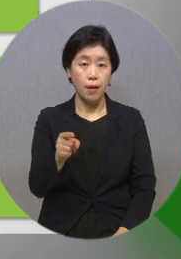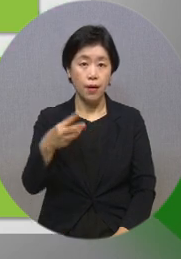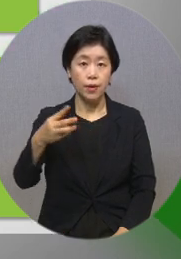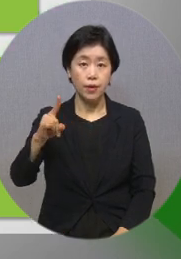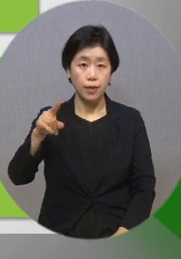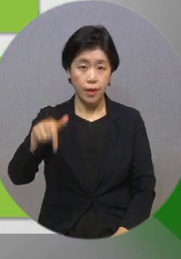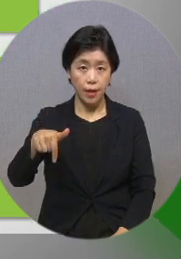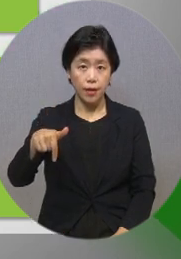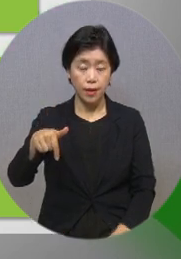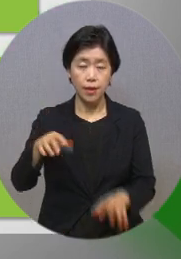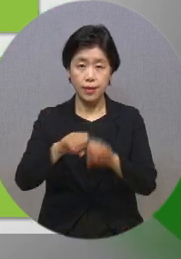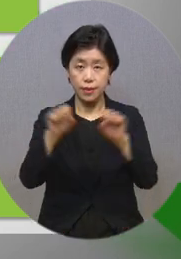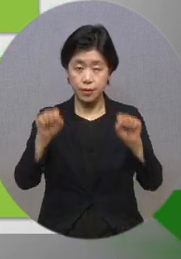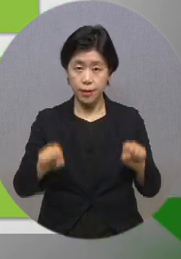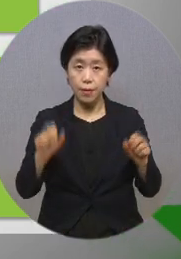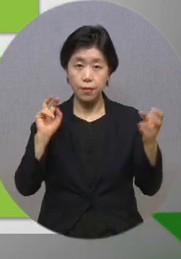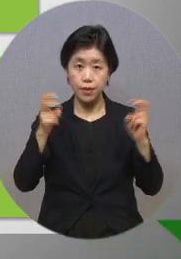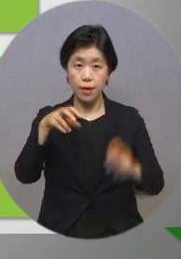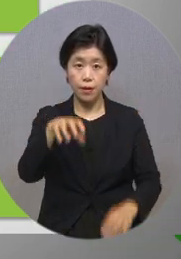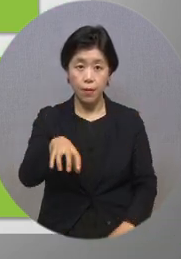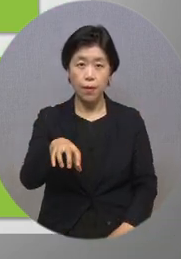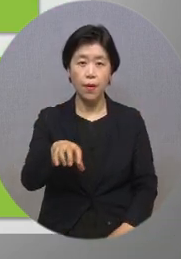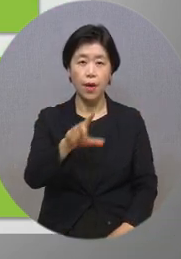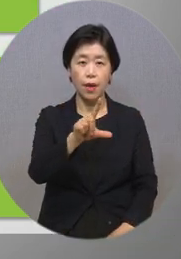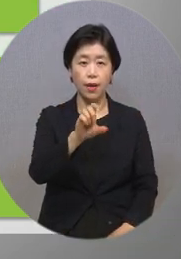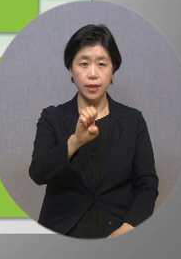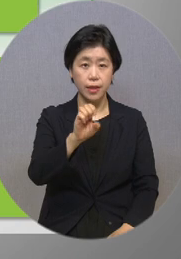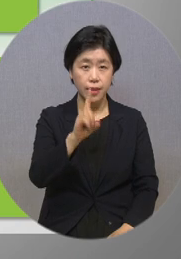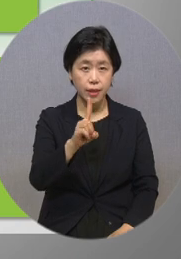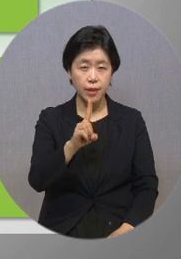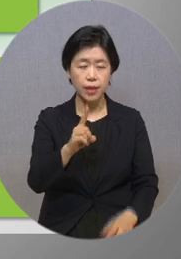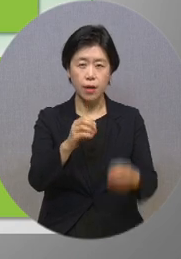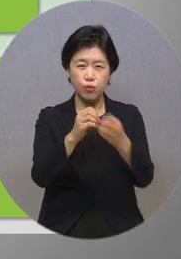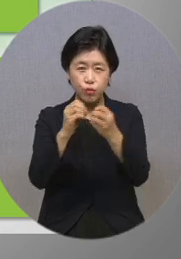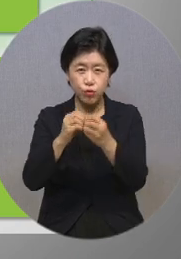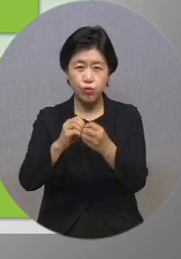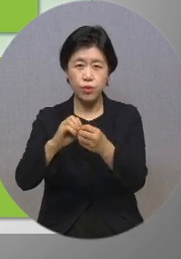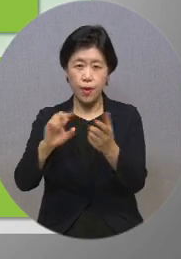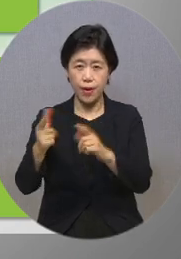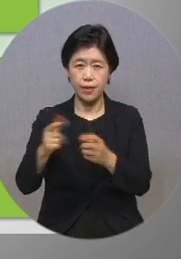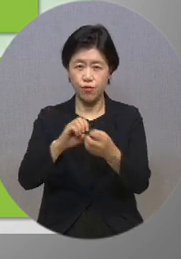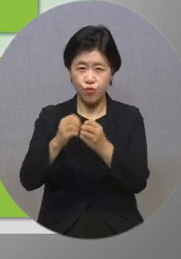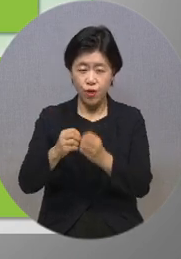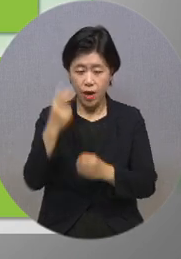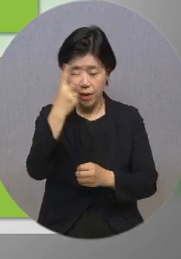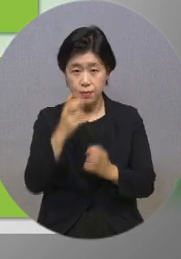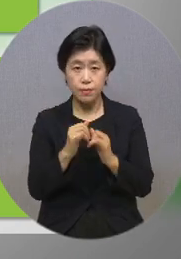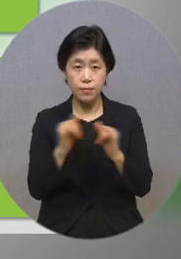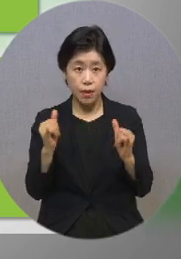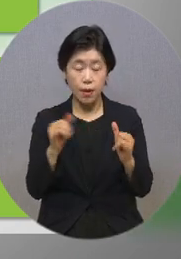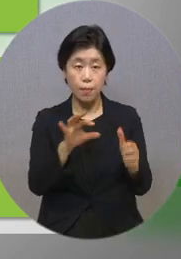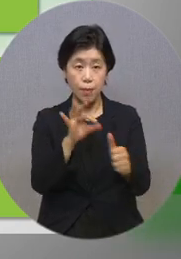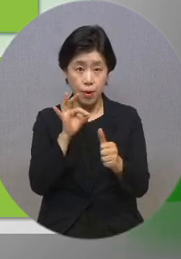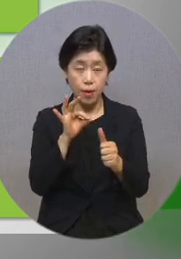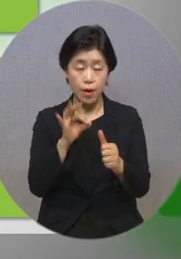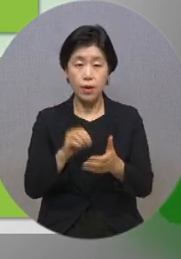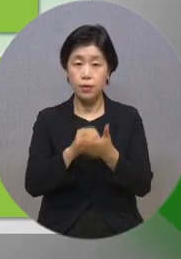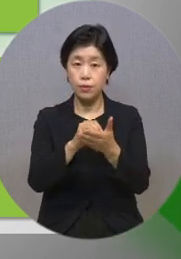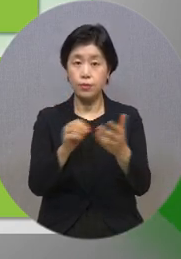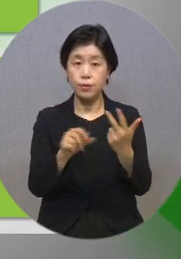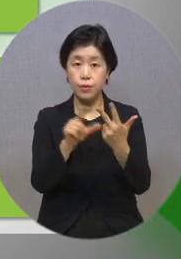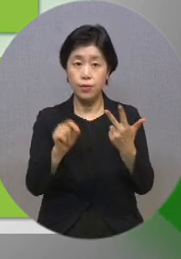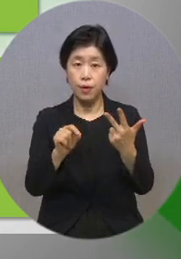주식회사 에어텍 시스템에서 LED 부품 제품 조립검사원을 모집합니다. 접수 마감일은 7월